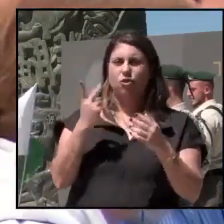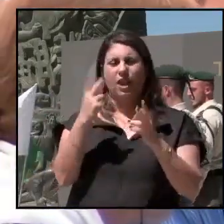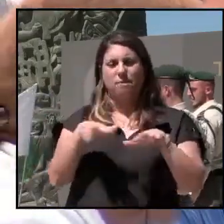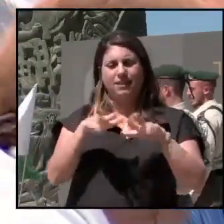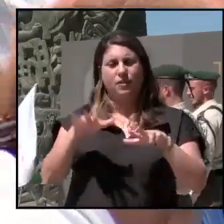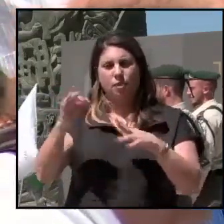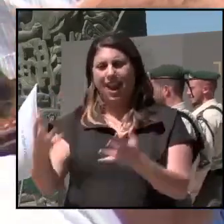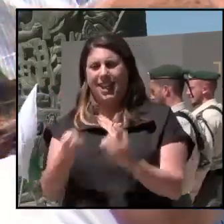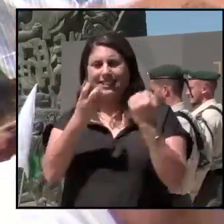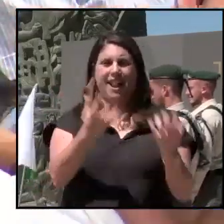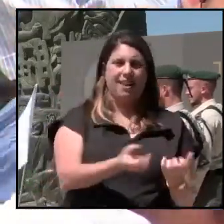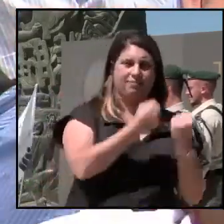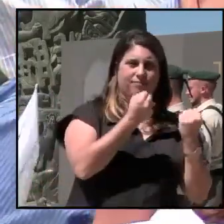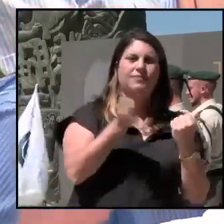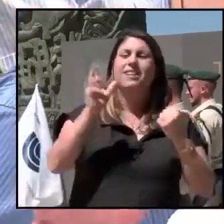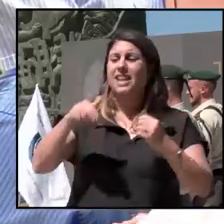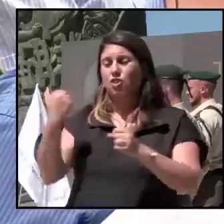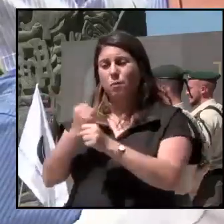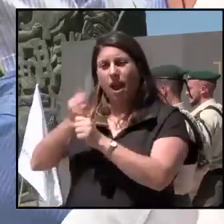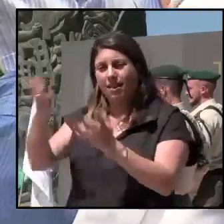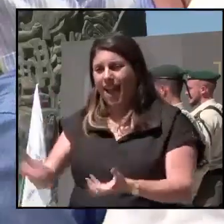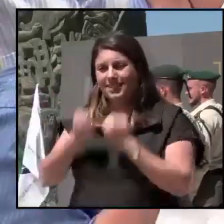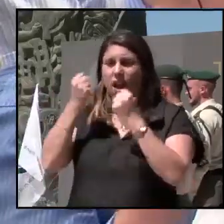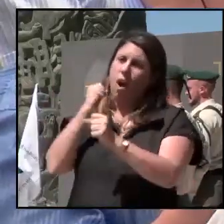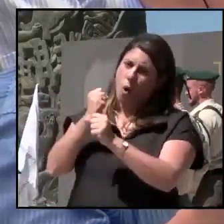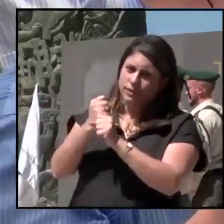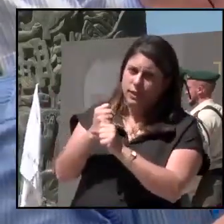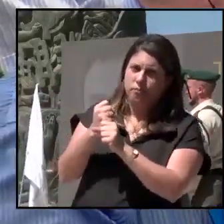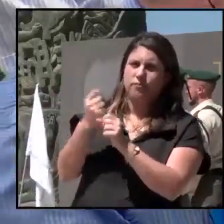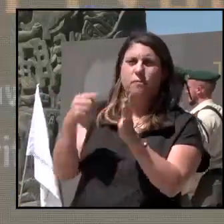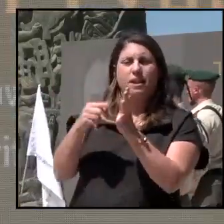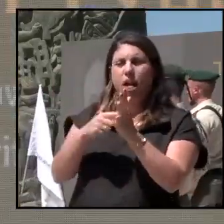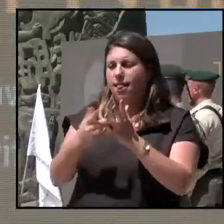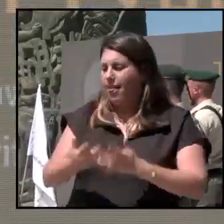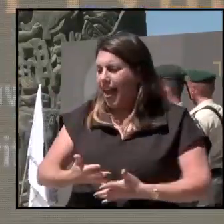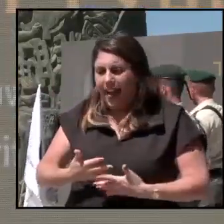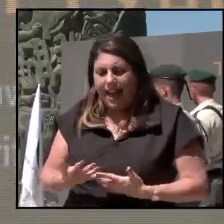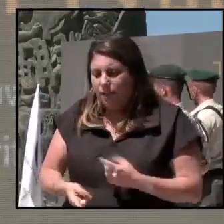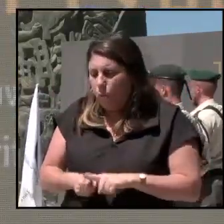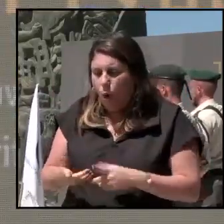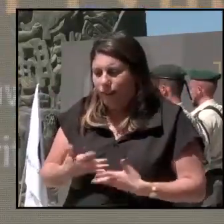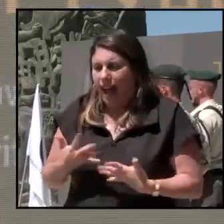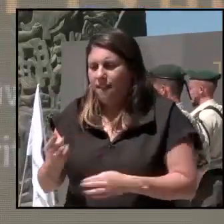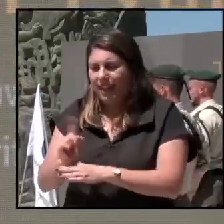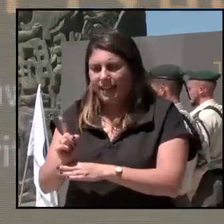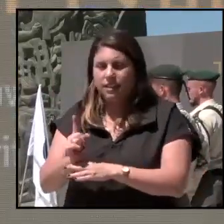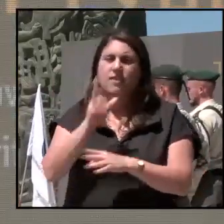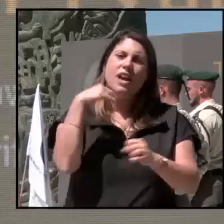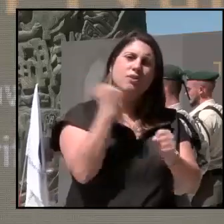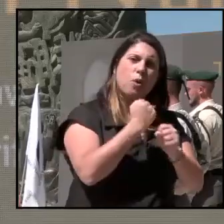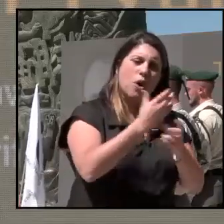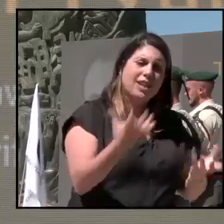של הצלה. יש פעולת הצלה שעושים מתוך דחף רגעי, ויש פעולות הצלה